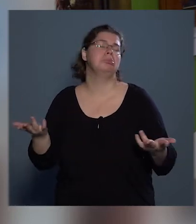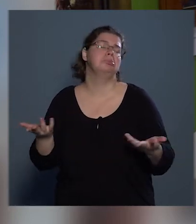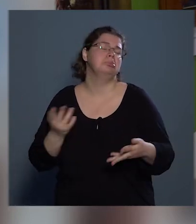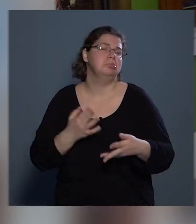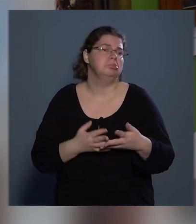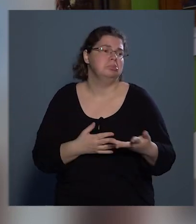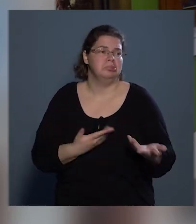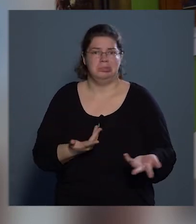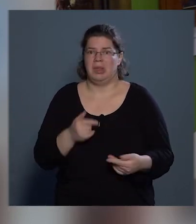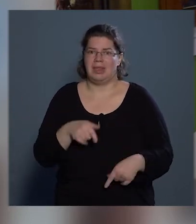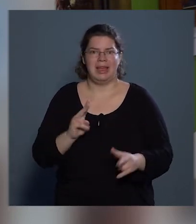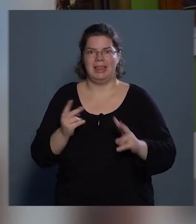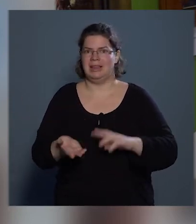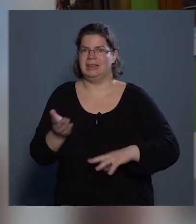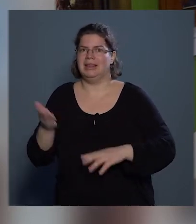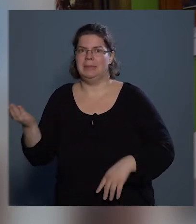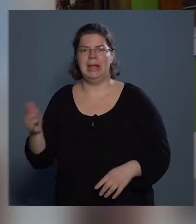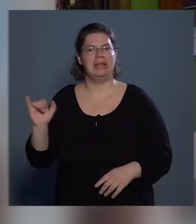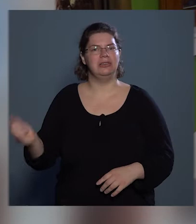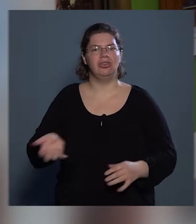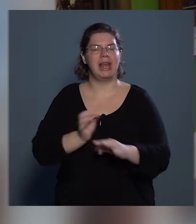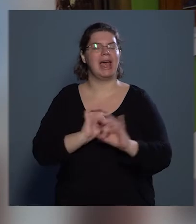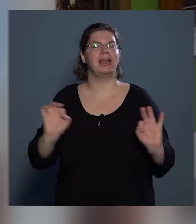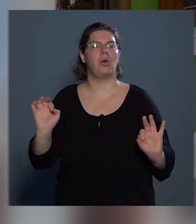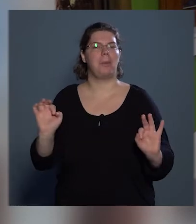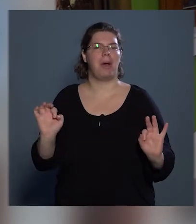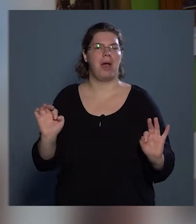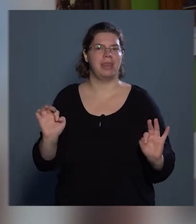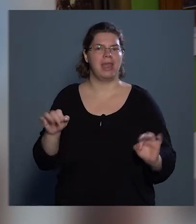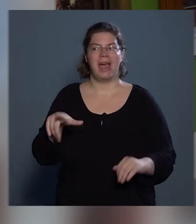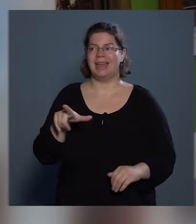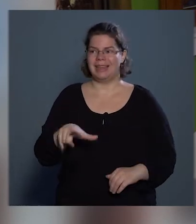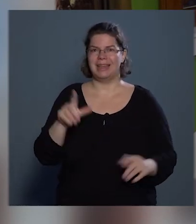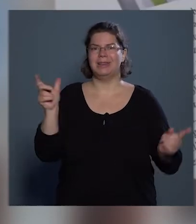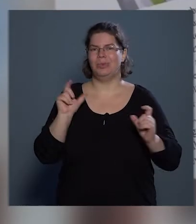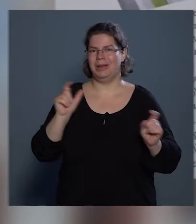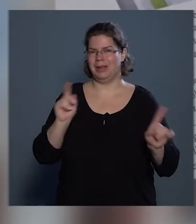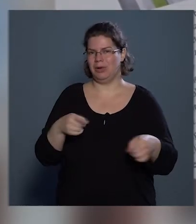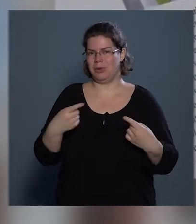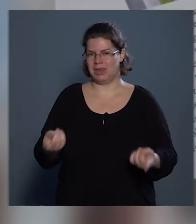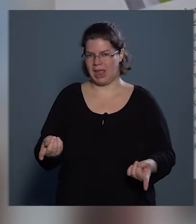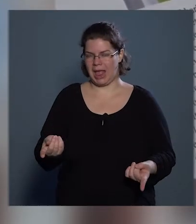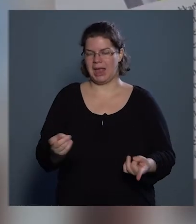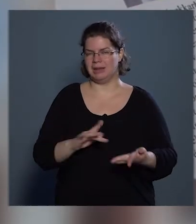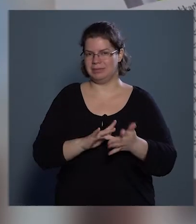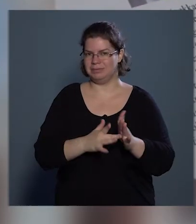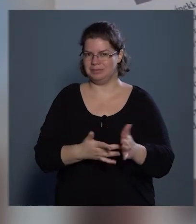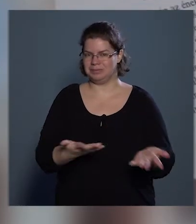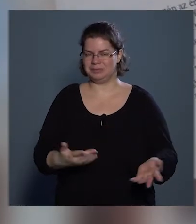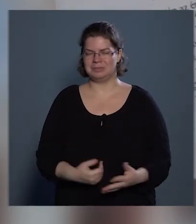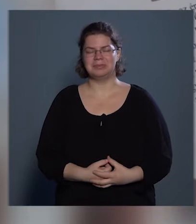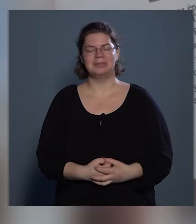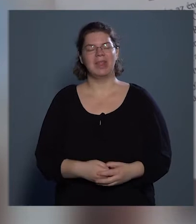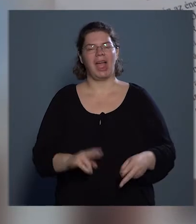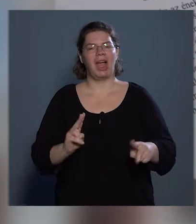Tulajdonképpen ezeket lehet kiemelni, és hát legjobban ugye a két jubileumi koncert fémjelzi az egészet. Aki benne volt ennek